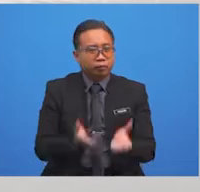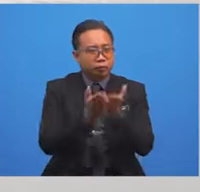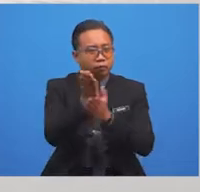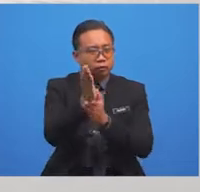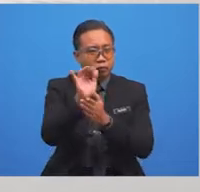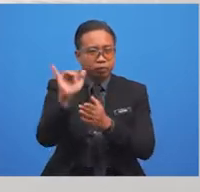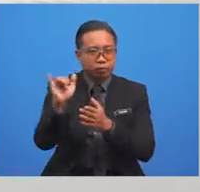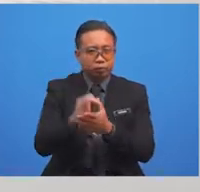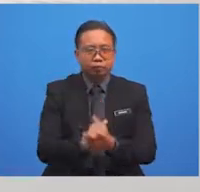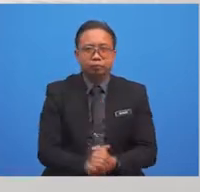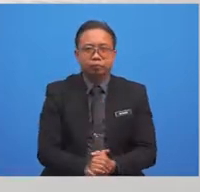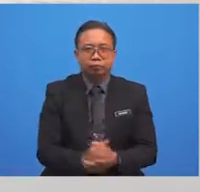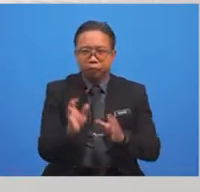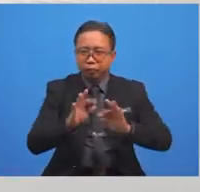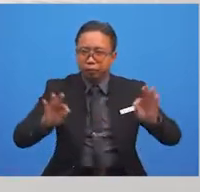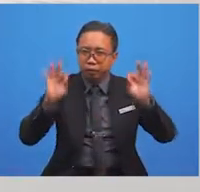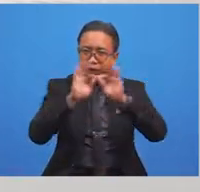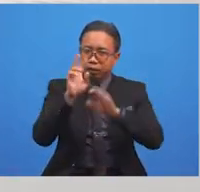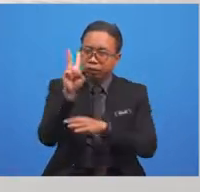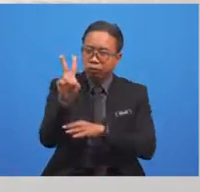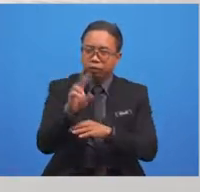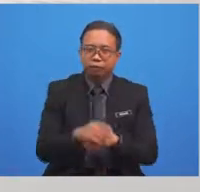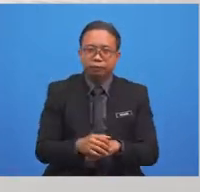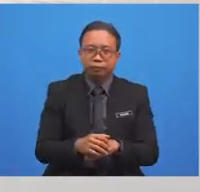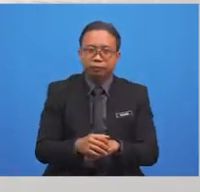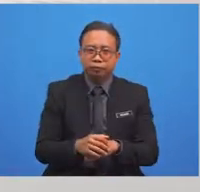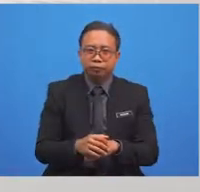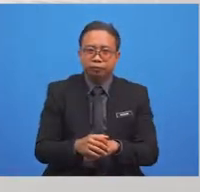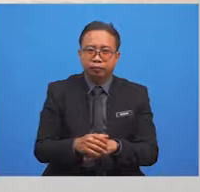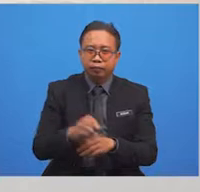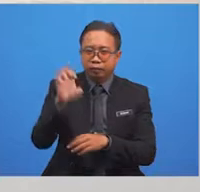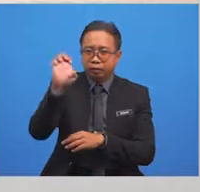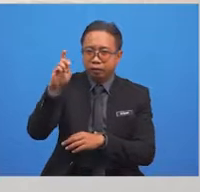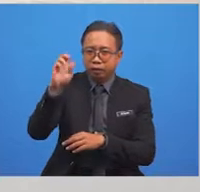Seterusnya, kepentingan yang kedua iaitu